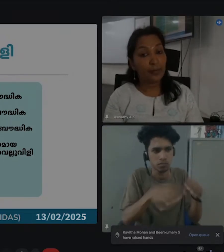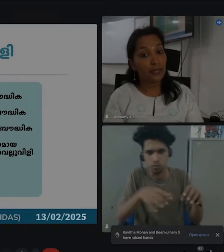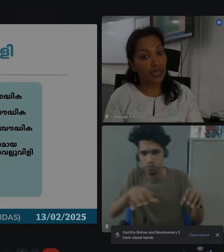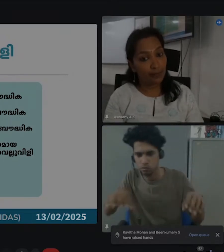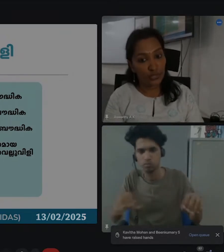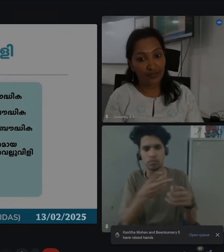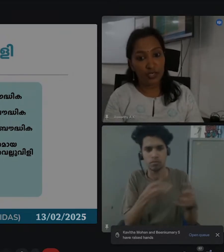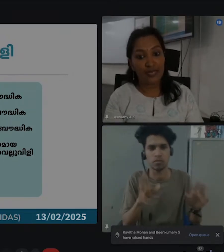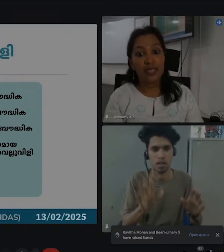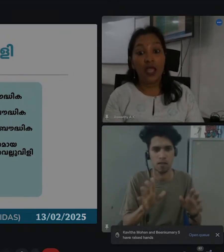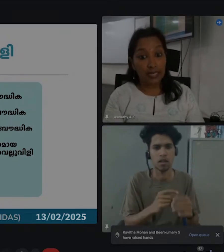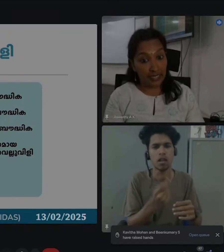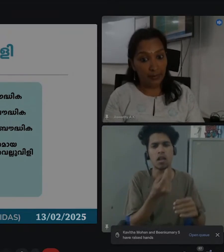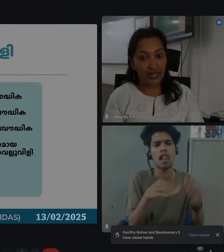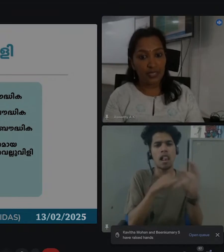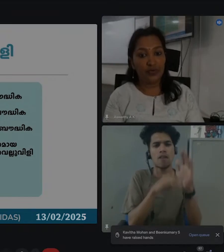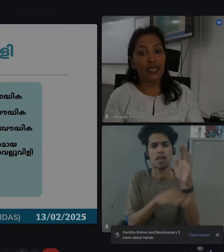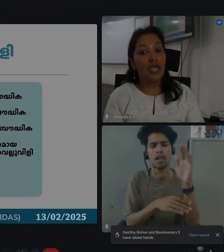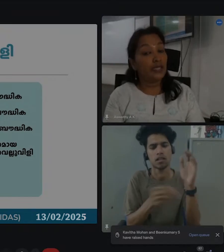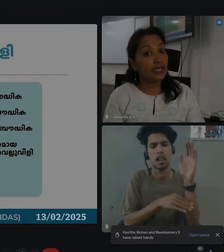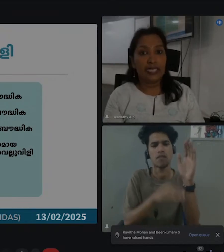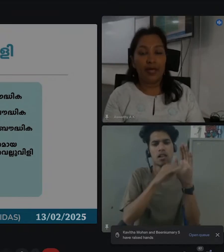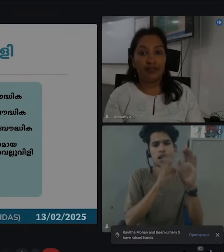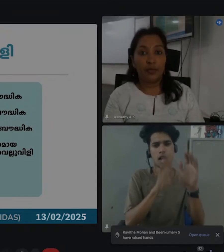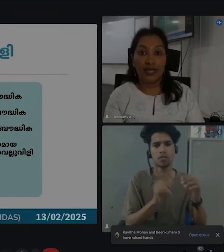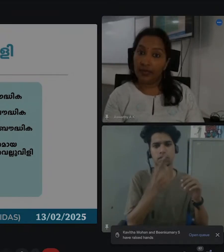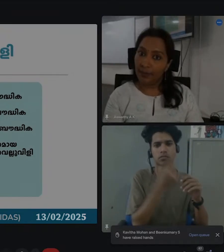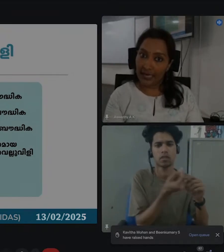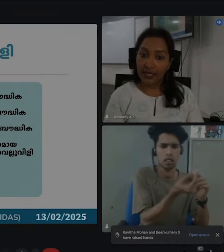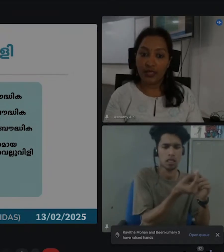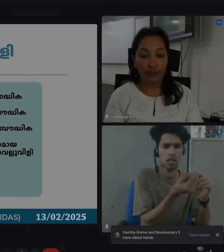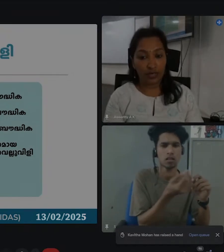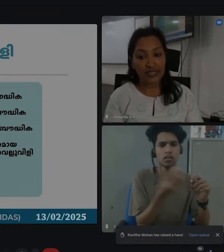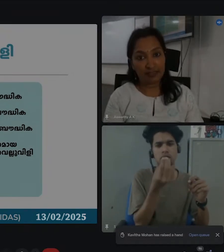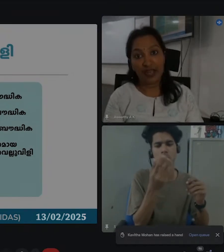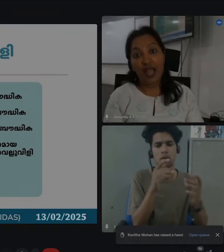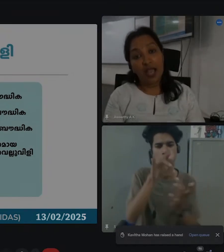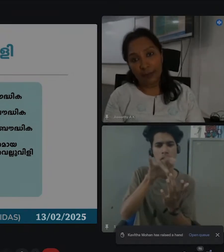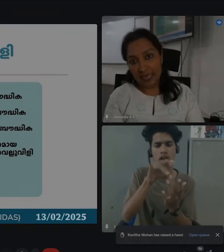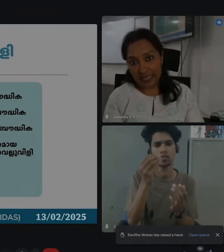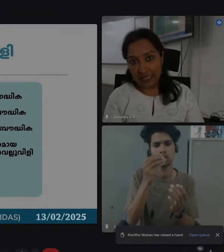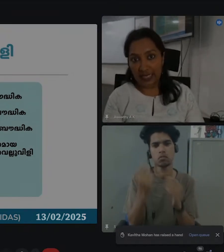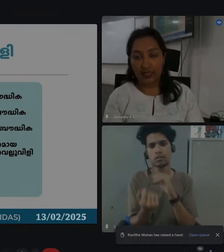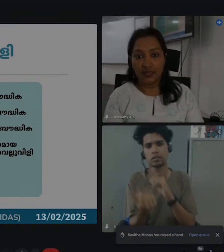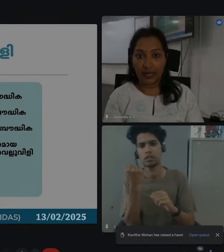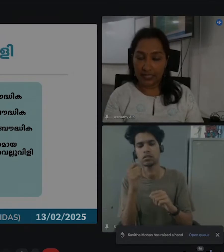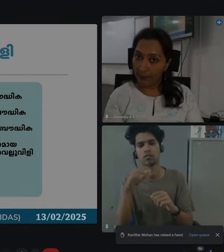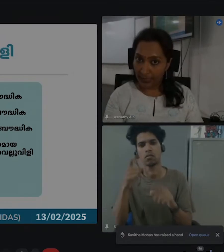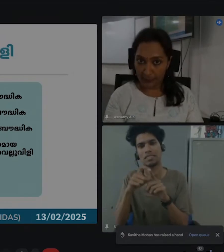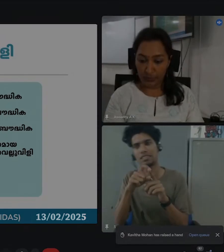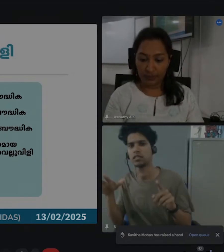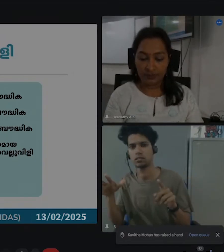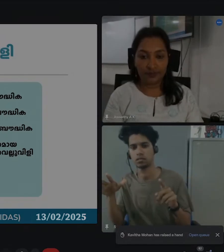വെല്ലുവിളി, മിതമായ വെല്ലുവിളി, കഠിനമായ വെല്ലുവിളി, അതികഠിനമായ വെല്ലുവിളി, മൈൽഡ്, മോഡറേറ്റ്, സിവിയർ, അങ്ങനെ പല രീതിയിൽ നമ്മൾ